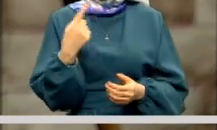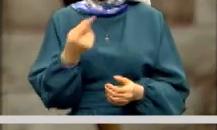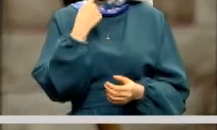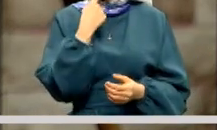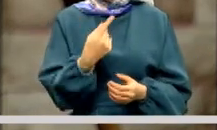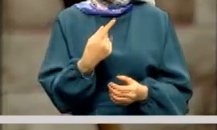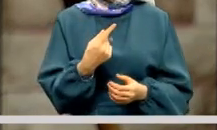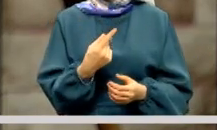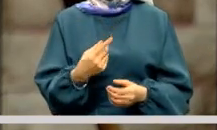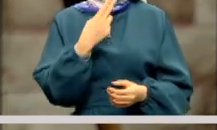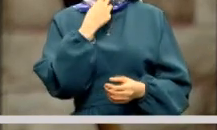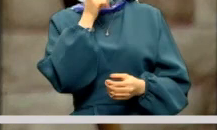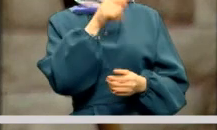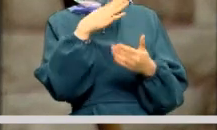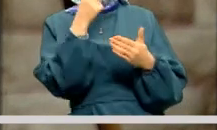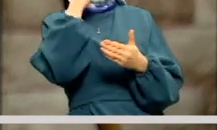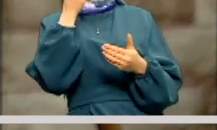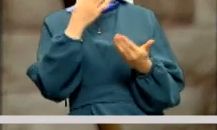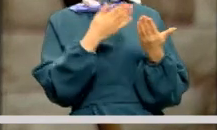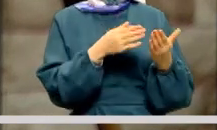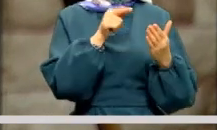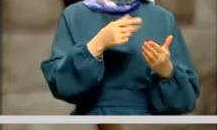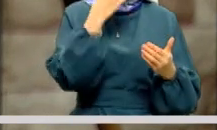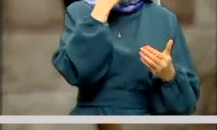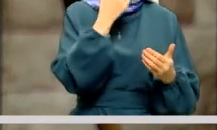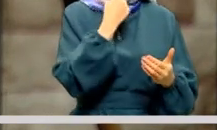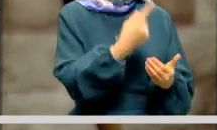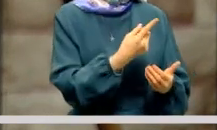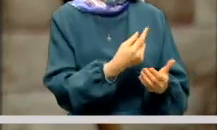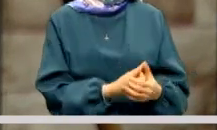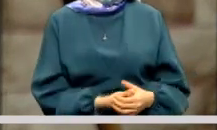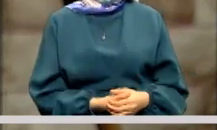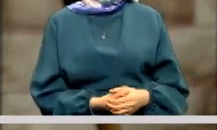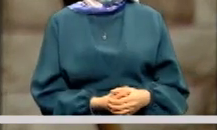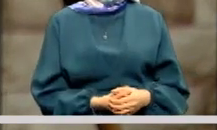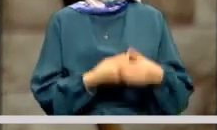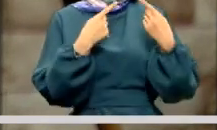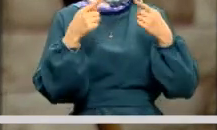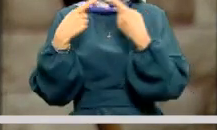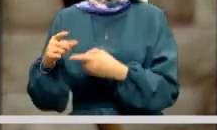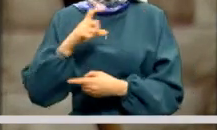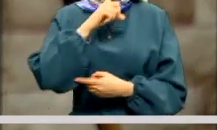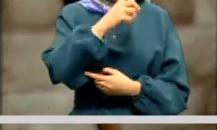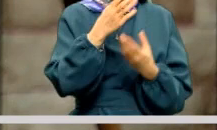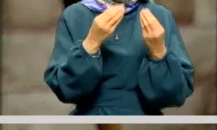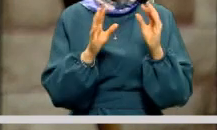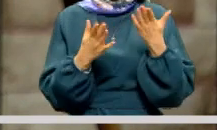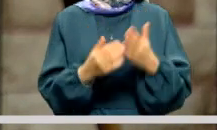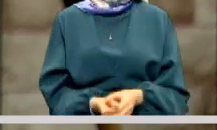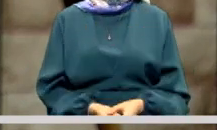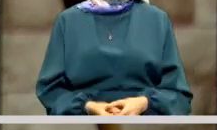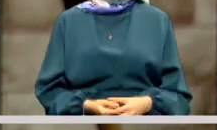bizde işte hanımefendi veya da beyefendi Bak burada bekliyoruz dediğinizde yani çok farklı cevaplar aldığımız söz konusu